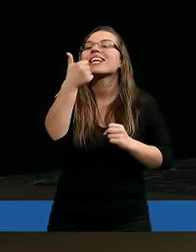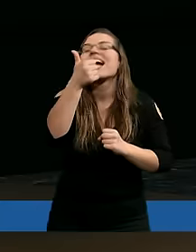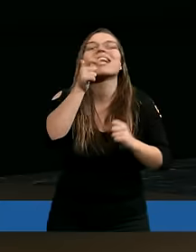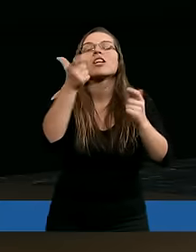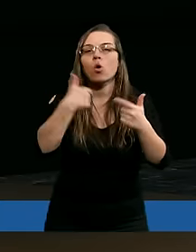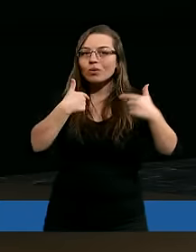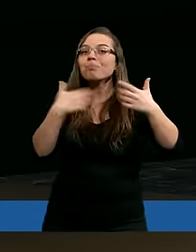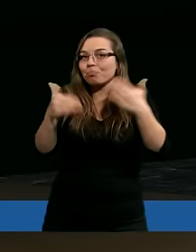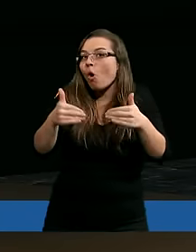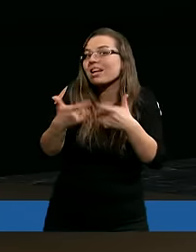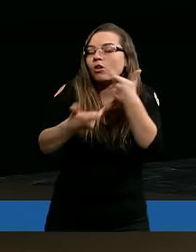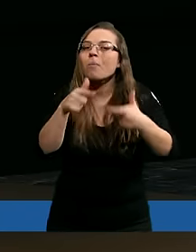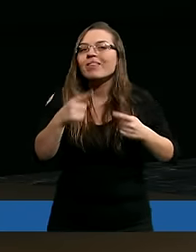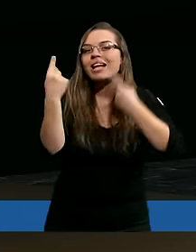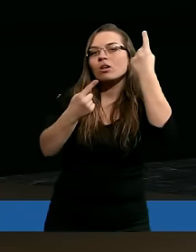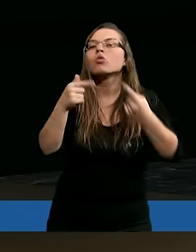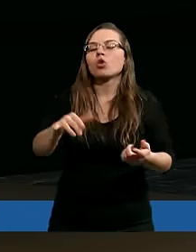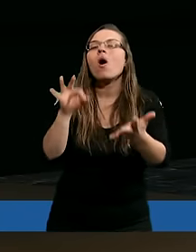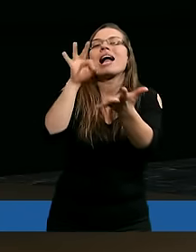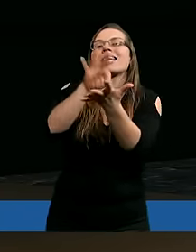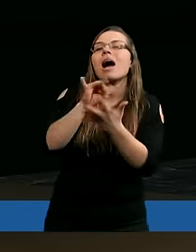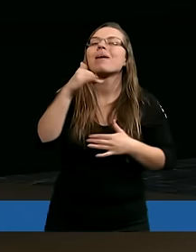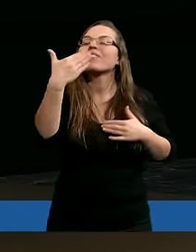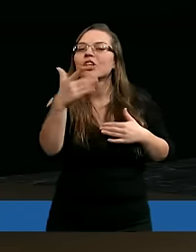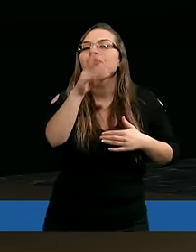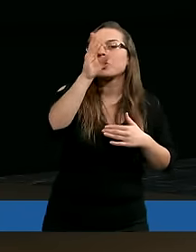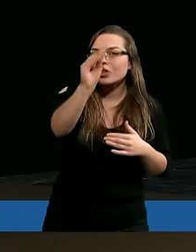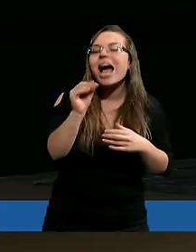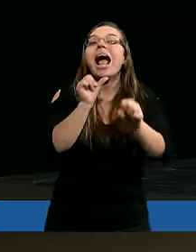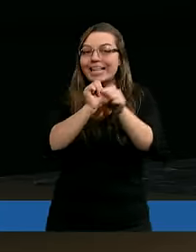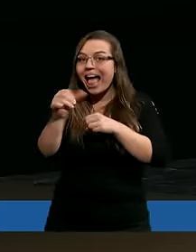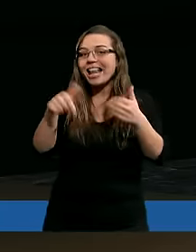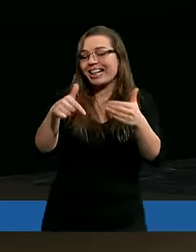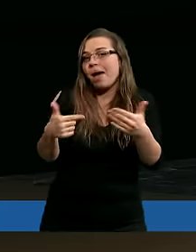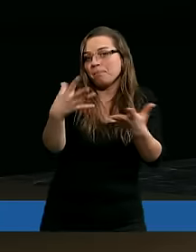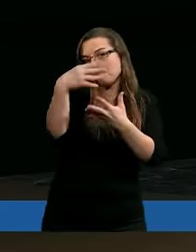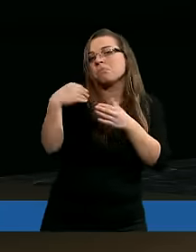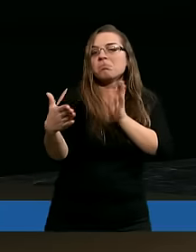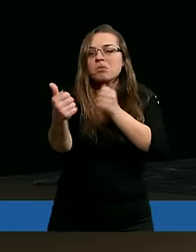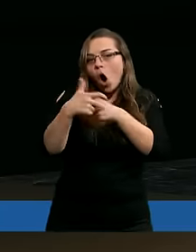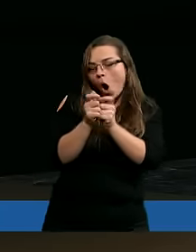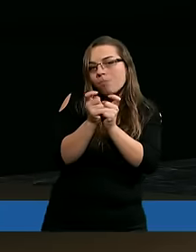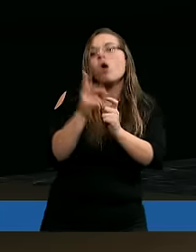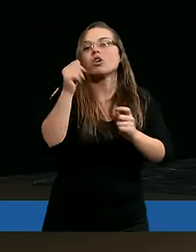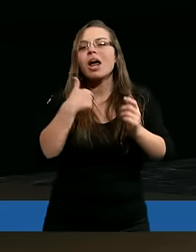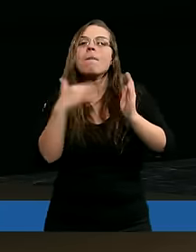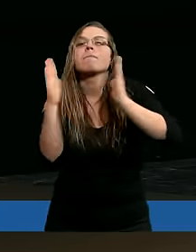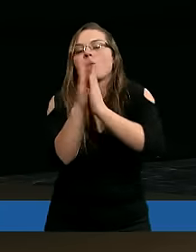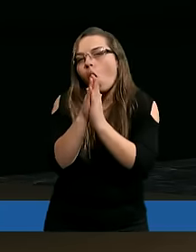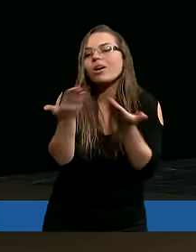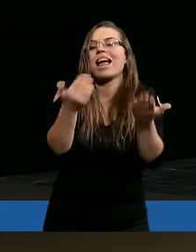Jedyne, co mogłam zrobić w takiej sytuacji, to zapewnić ich, że jestem przy nich i że się o nich